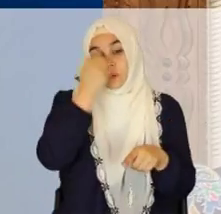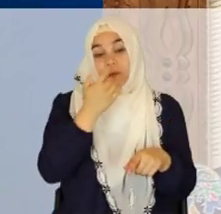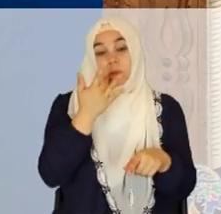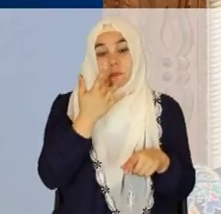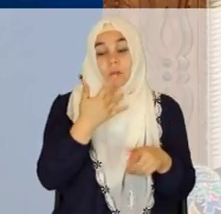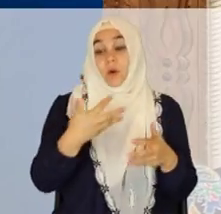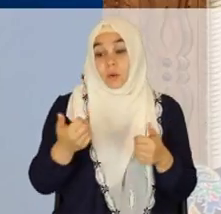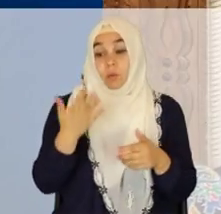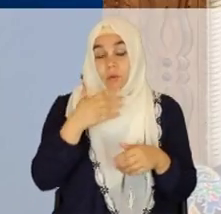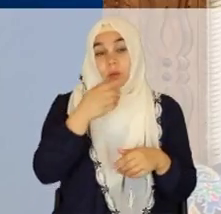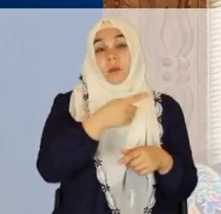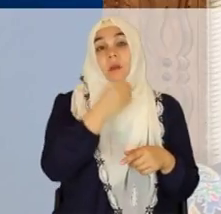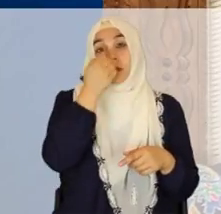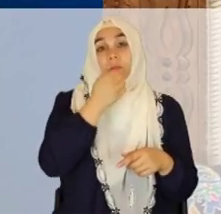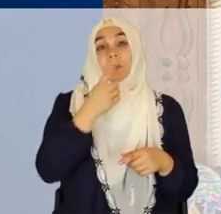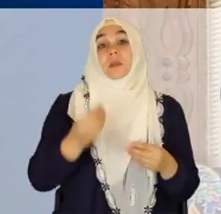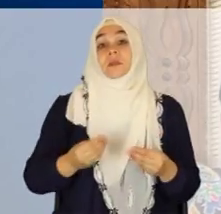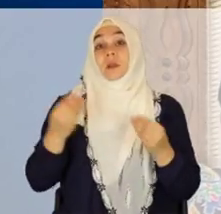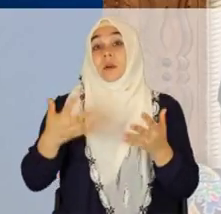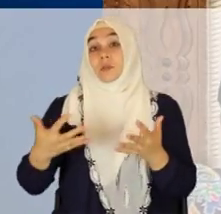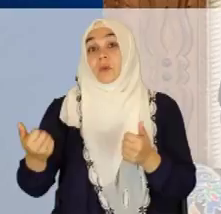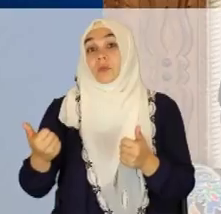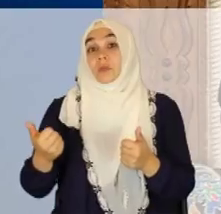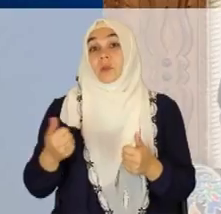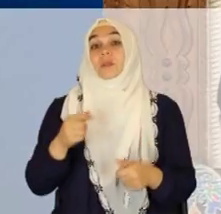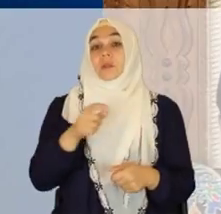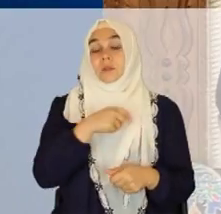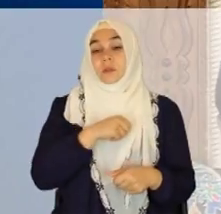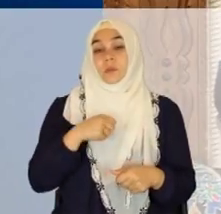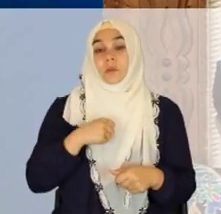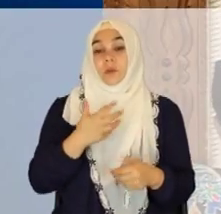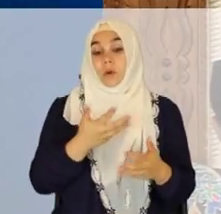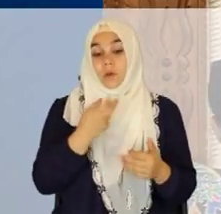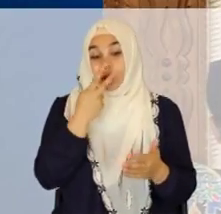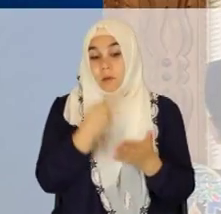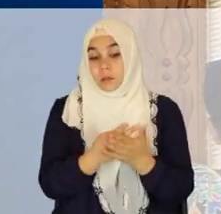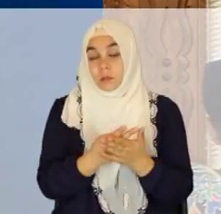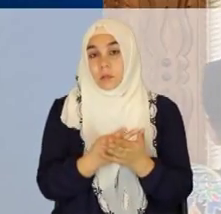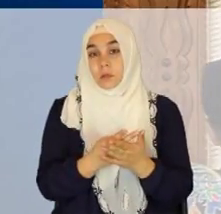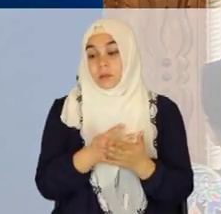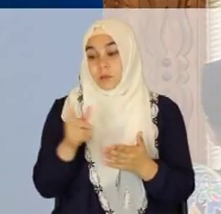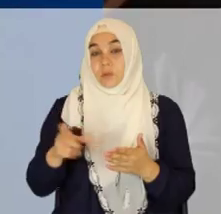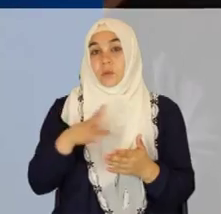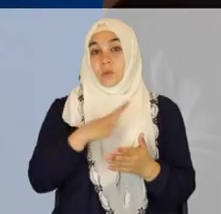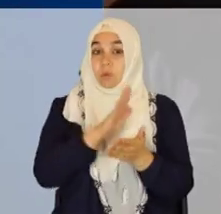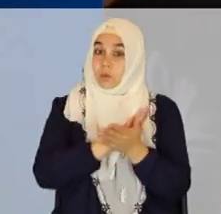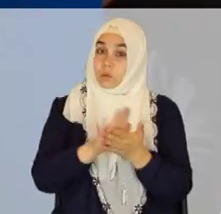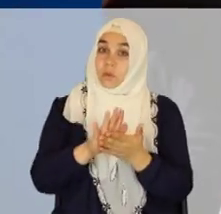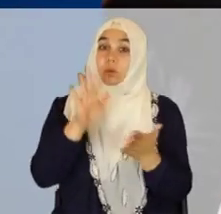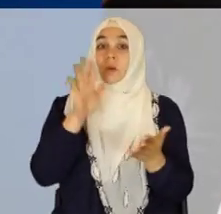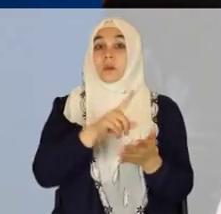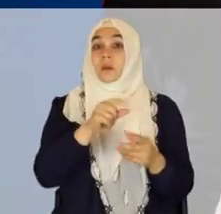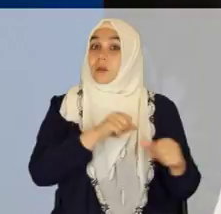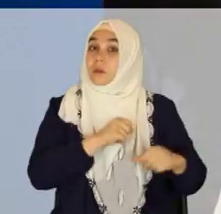Undan keyin aytiladiki, zakot oluvchi ehtiyot bo'lsin. Olayotgan narsasiga qarasin. Halol pokdan